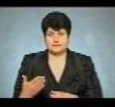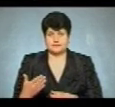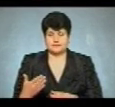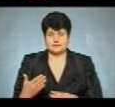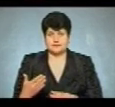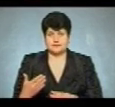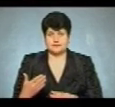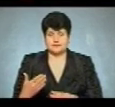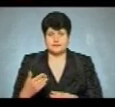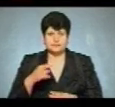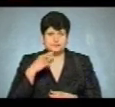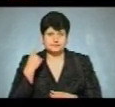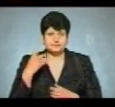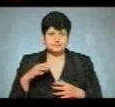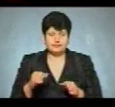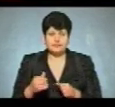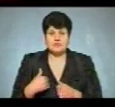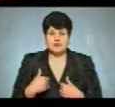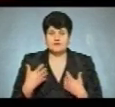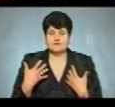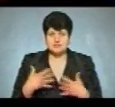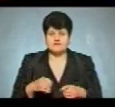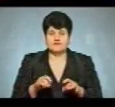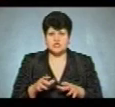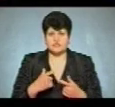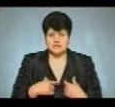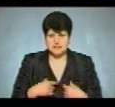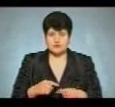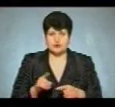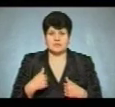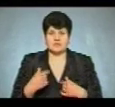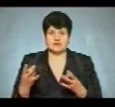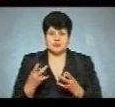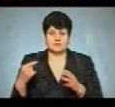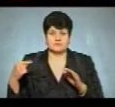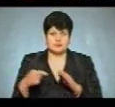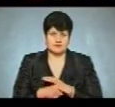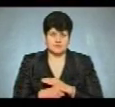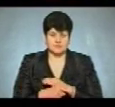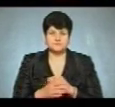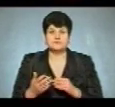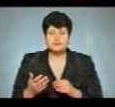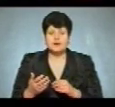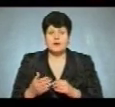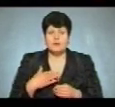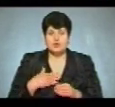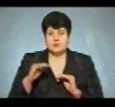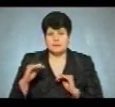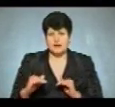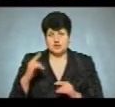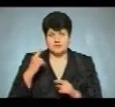окупантів. Тому я вже вирішив для себе, що мені треба перебиратись на материк. Мої молодші брати виїхали